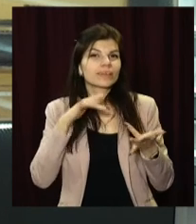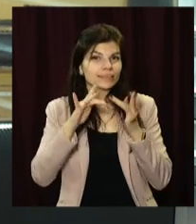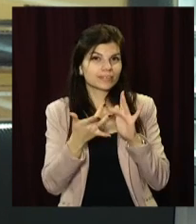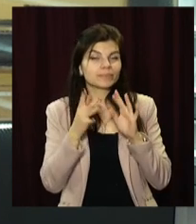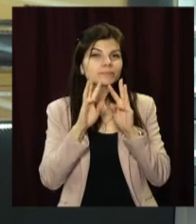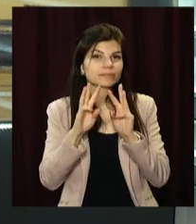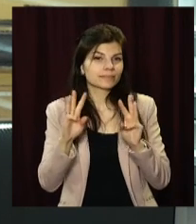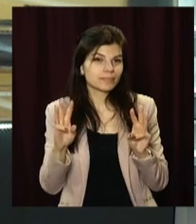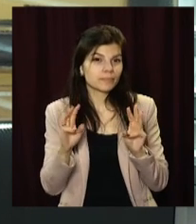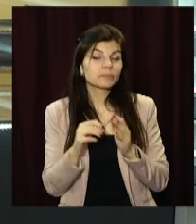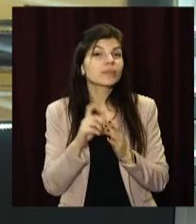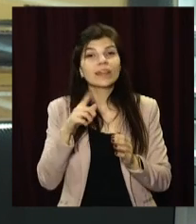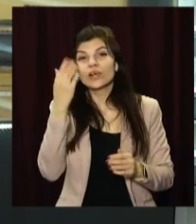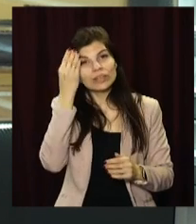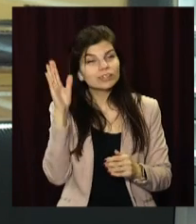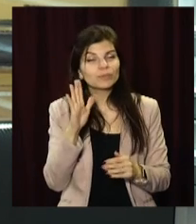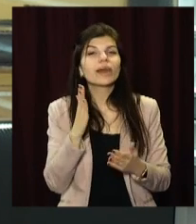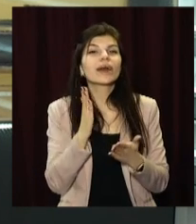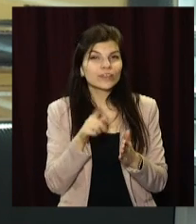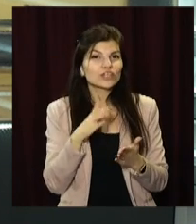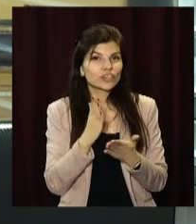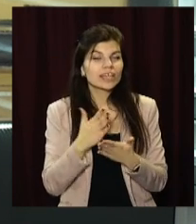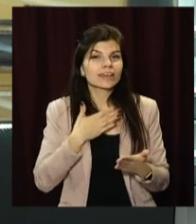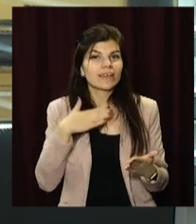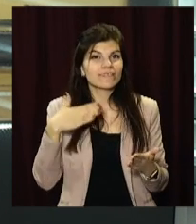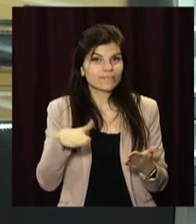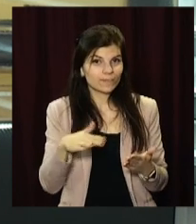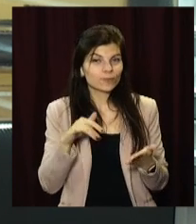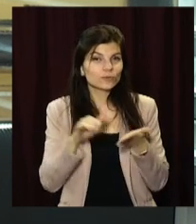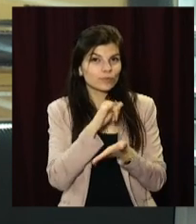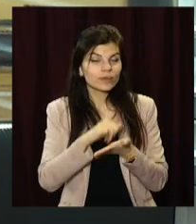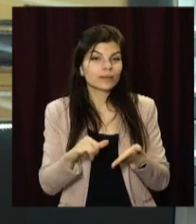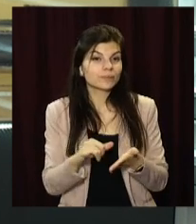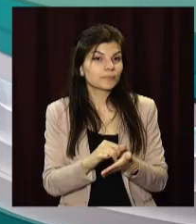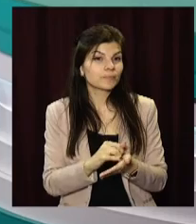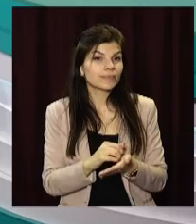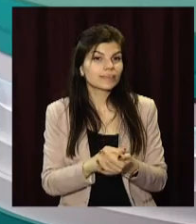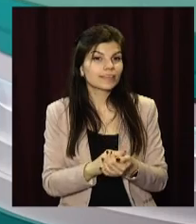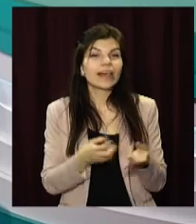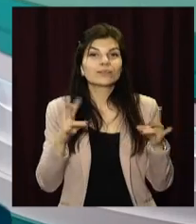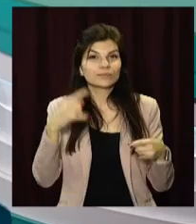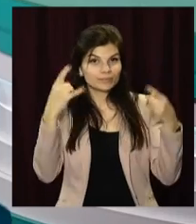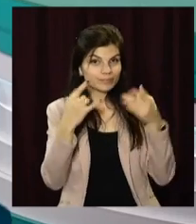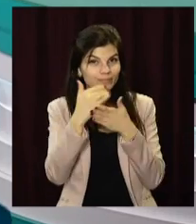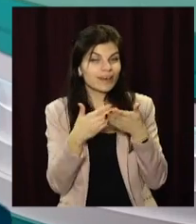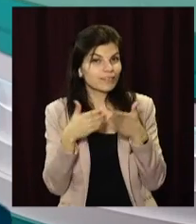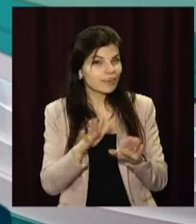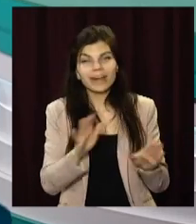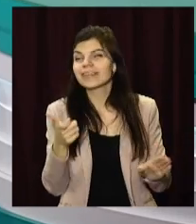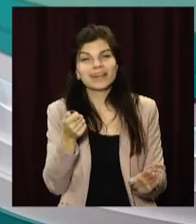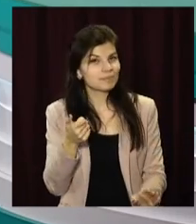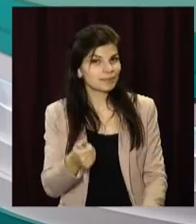сайті opentv.media. Не забувайте про сюжети в соціальних мережах та на нашому ютуб-каналі. Залишайтесь відкритим і не